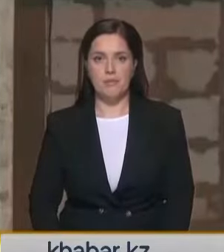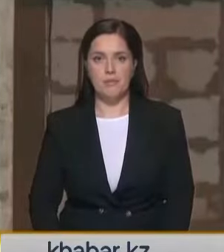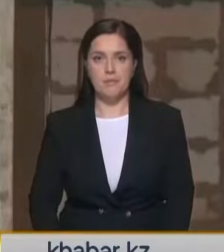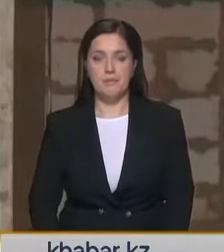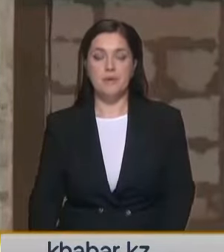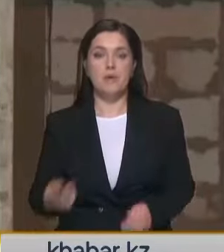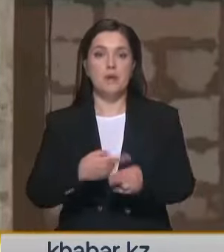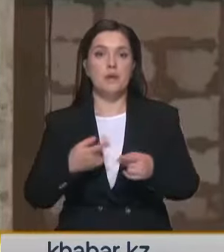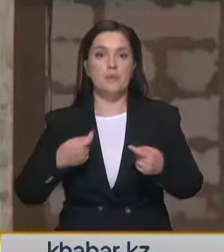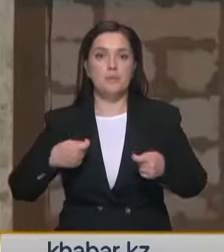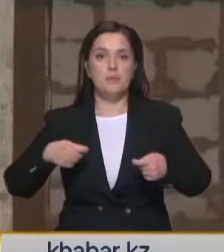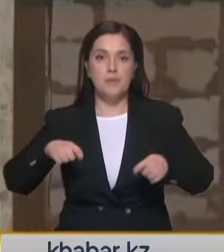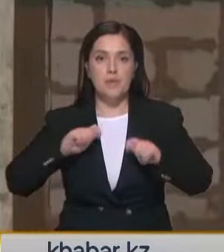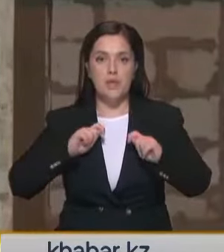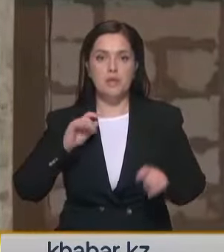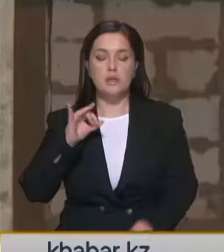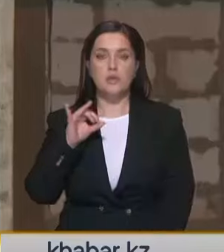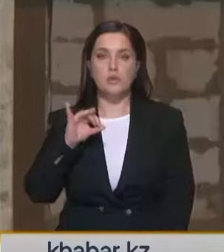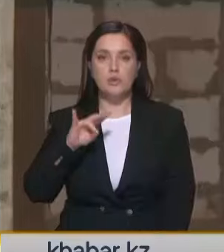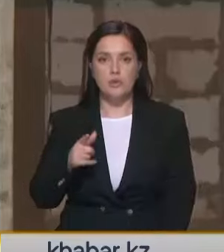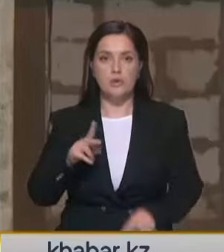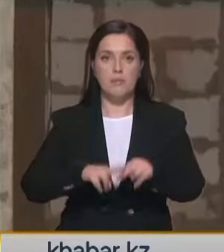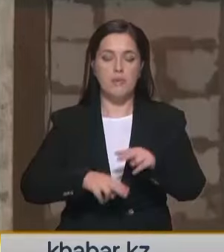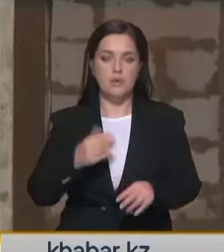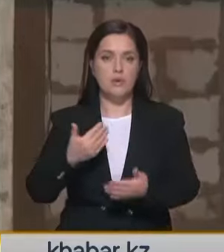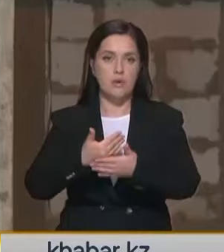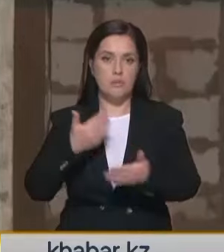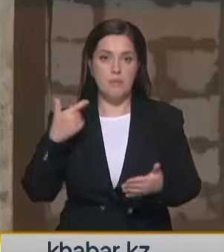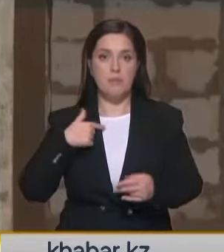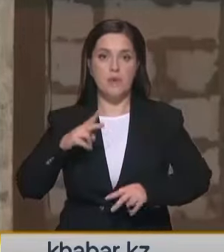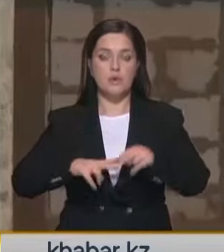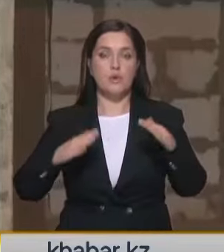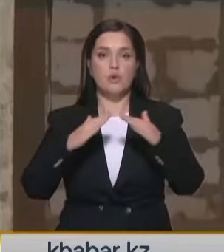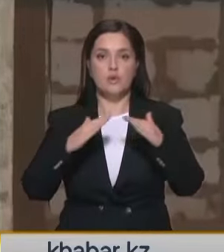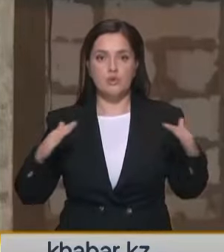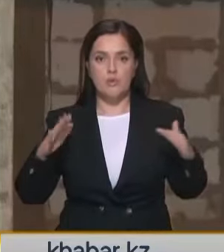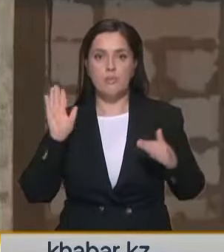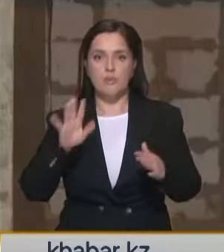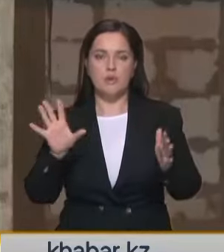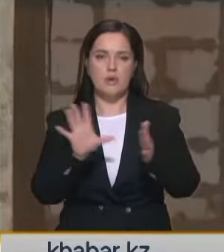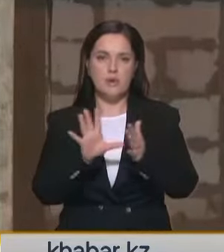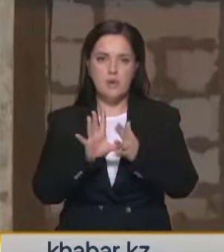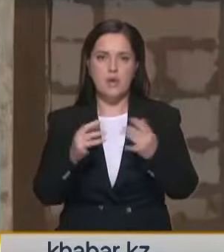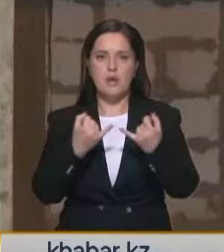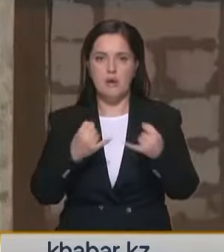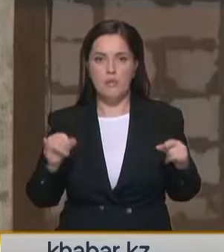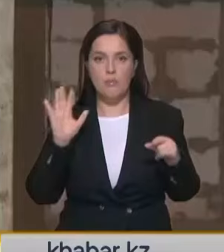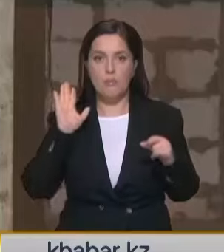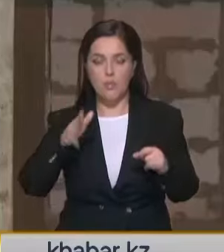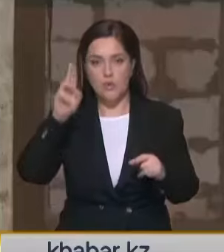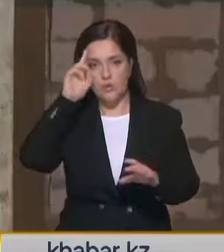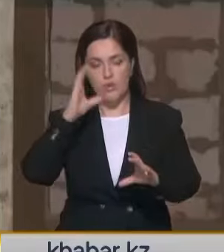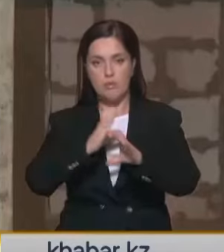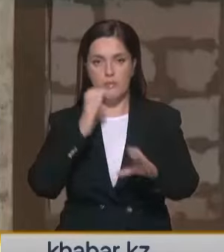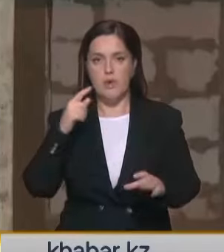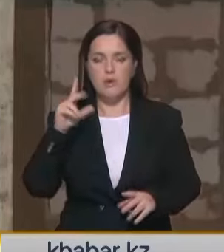Объект нам передали в июне. Корпус здания построили прежние подрядчики. Мы строим крышу, потом приступим к электромонтажным и сантехническим работам. Надеюсь, успеем